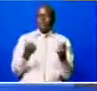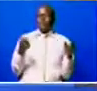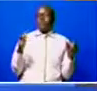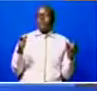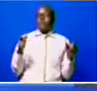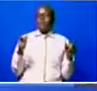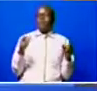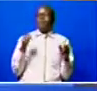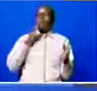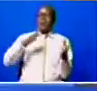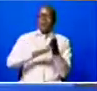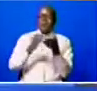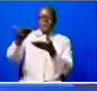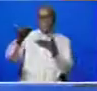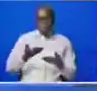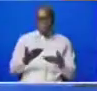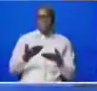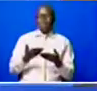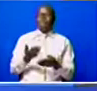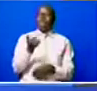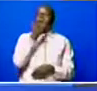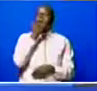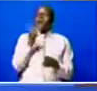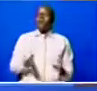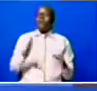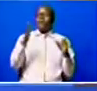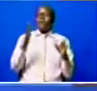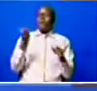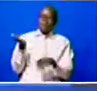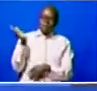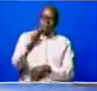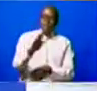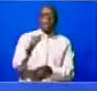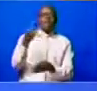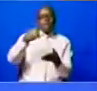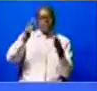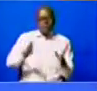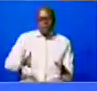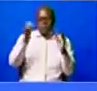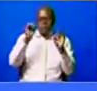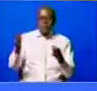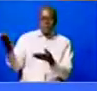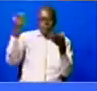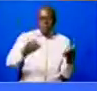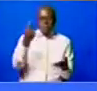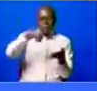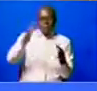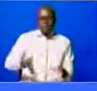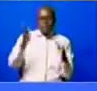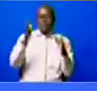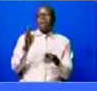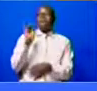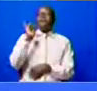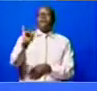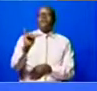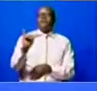A letter came in a wrong procedure. I turned it back to come in the right procedure. So if it comes in the right way, definitely